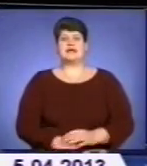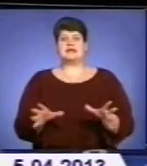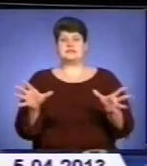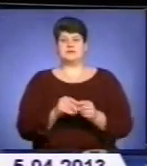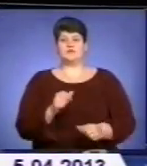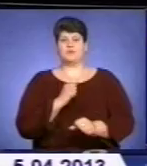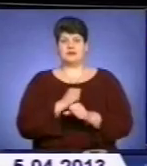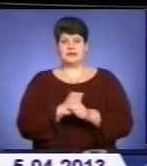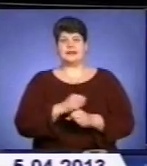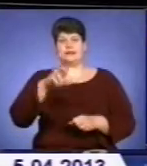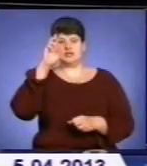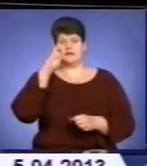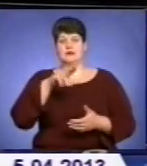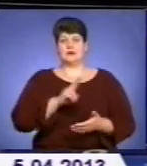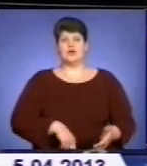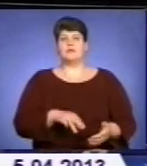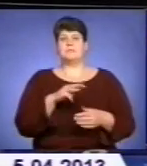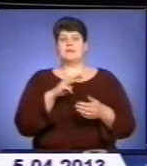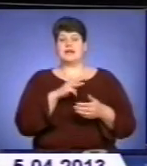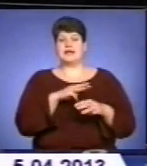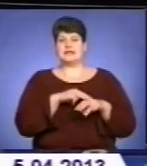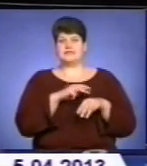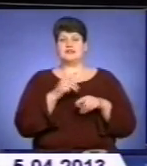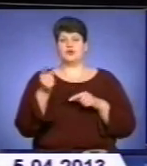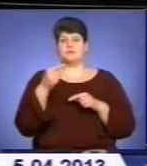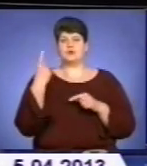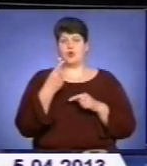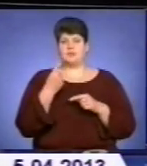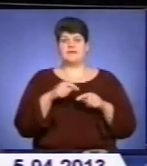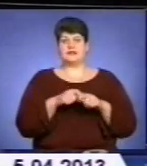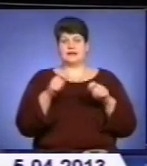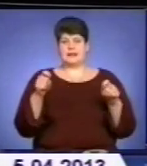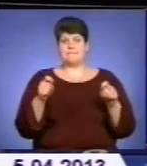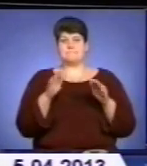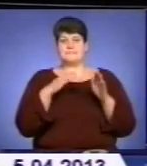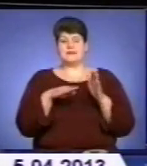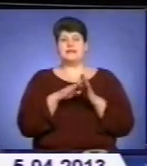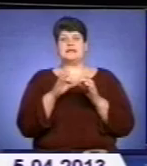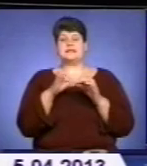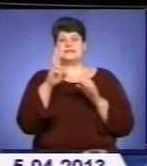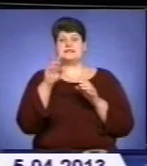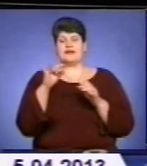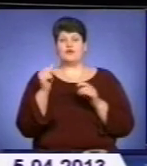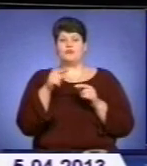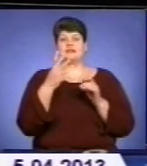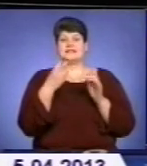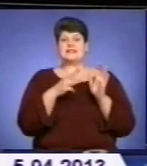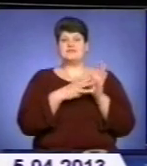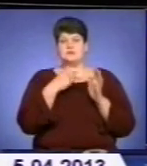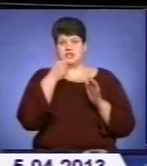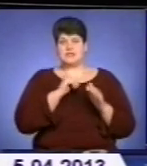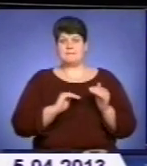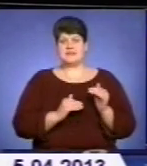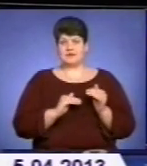Співробітники Державної податкової міліції у Тернопільській області викрили підпільний цех, у якому 38-річний підприємець